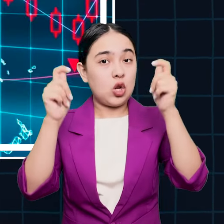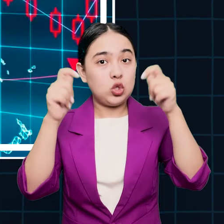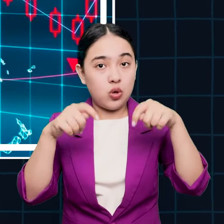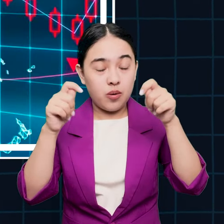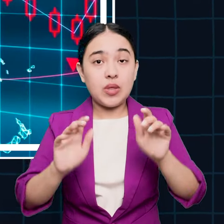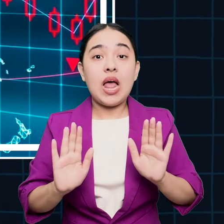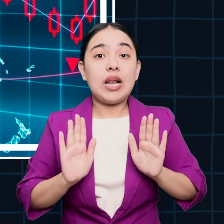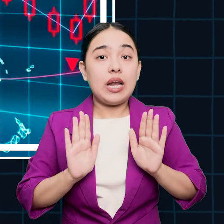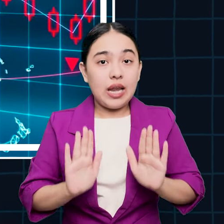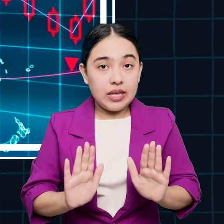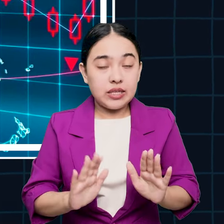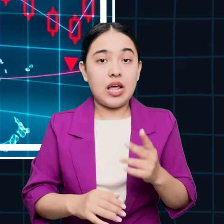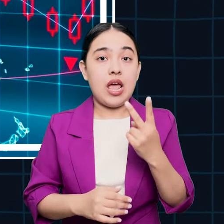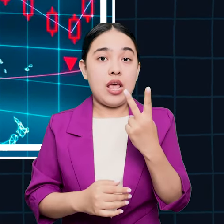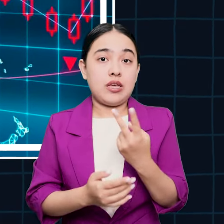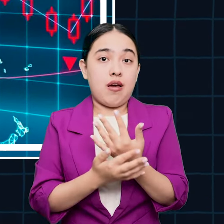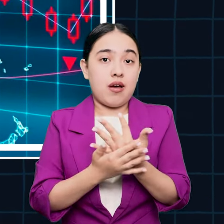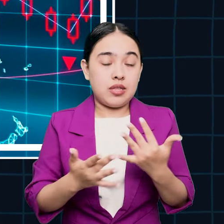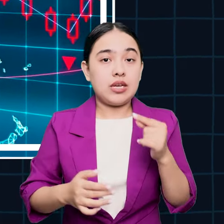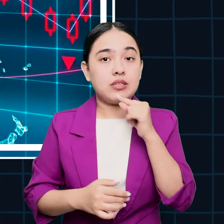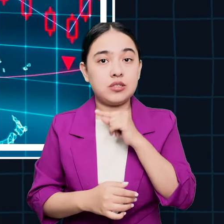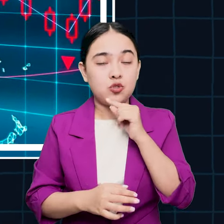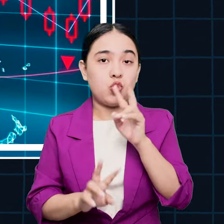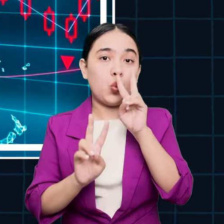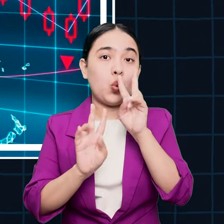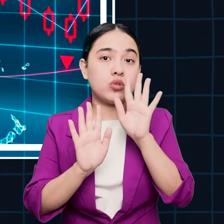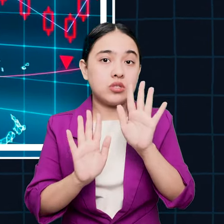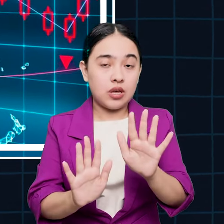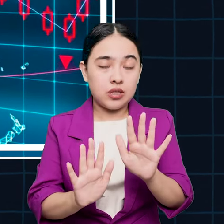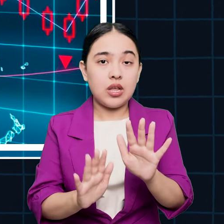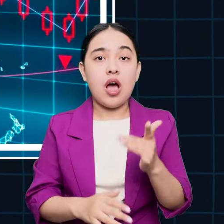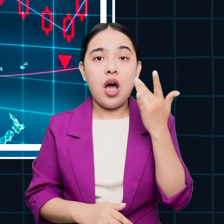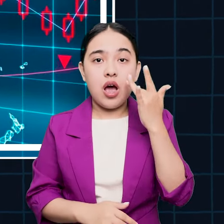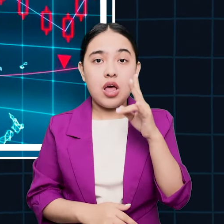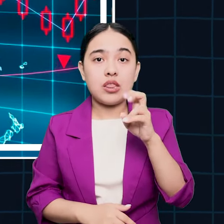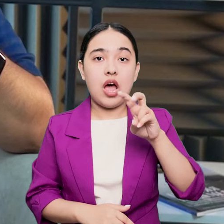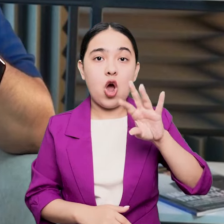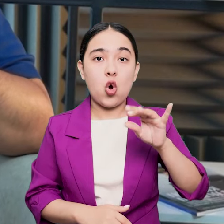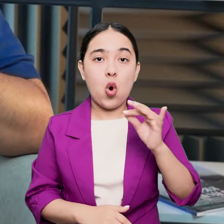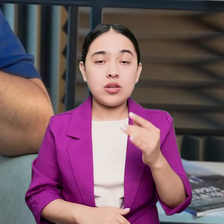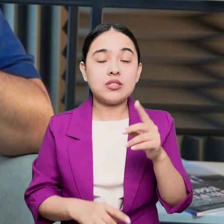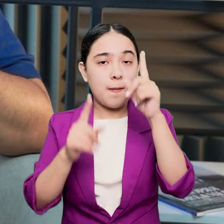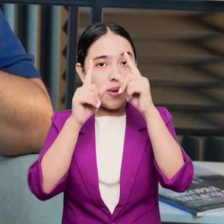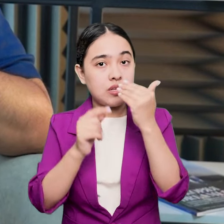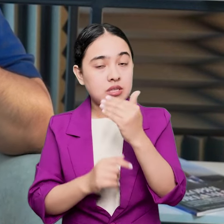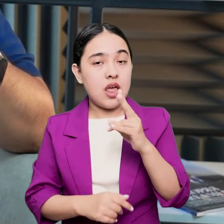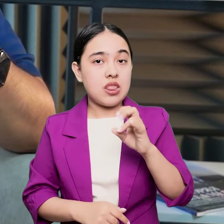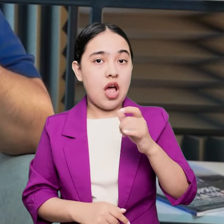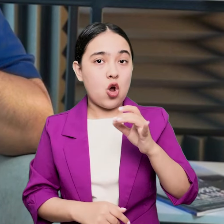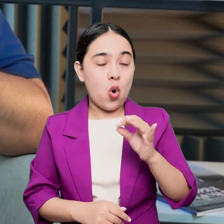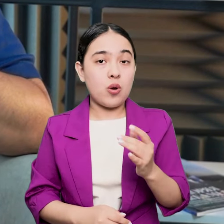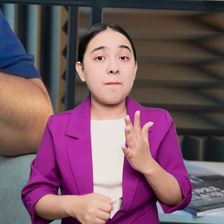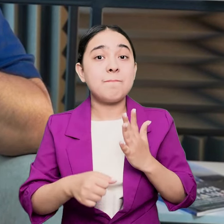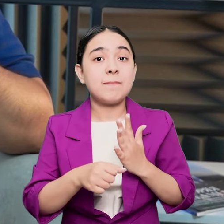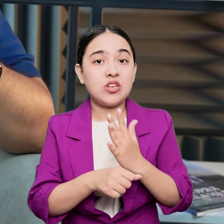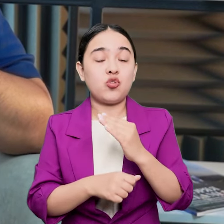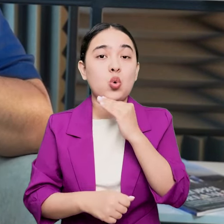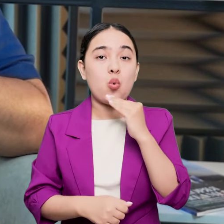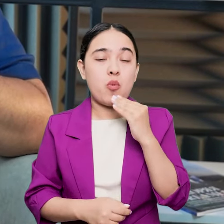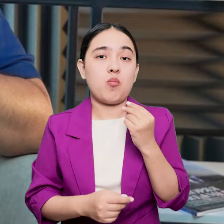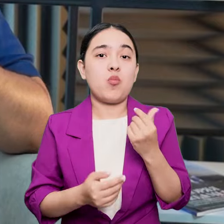yog'adi, lekin ikki xil iqtisodiy ko'rsatkich. AQShning Nogalesi Meksikaning Nogalesidan 5 barobar